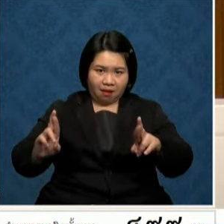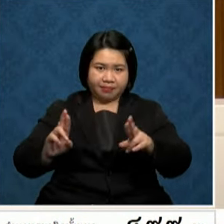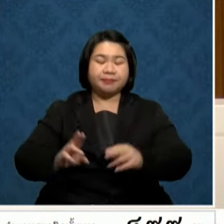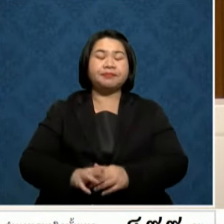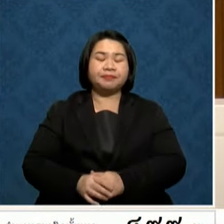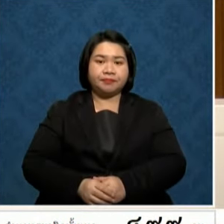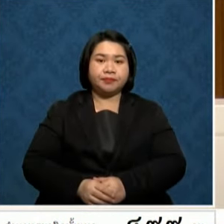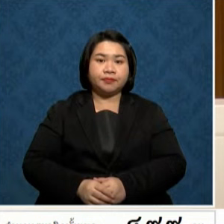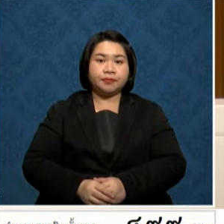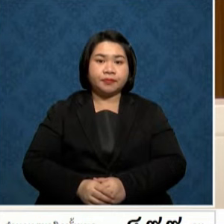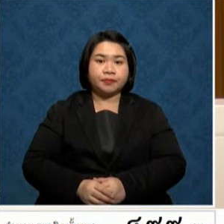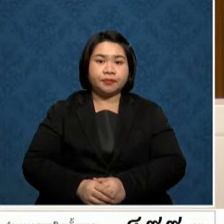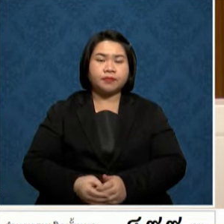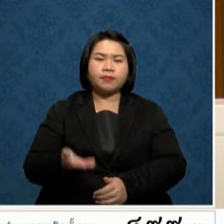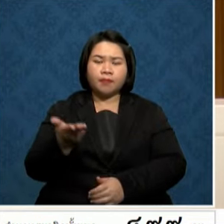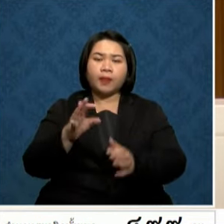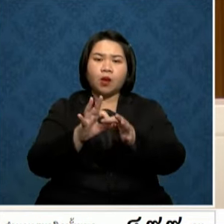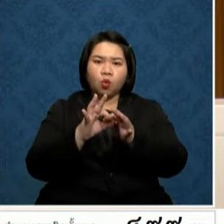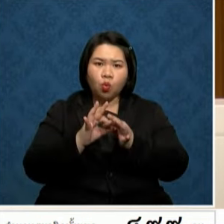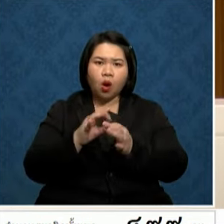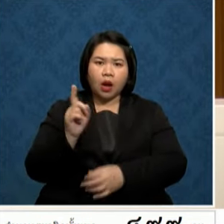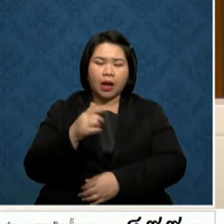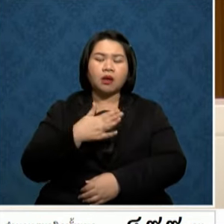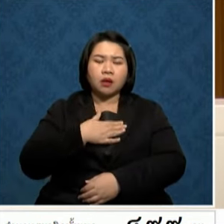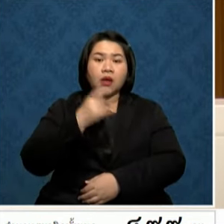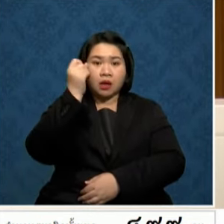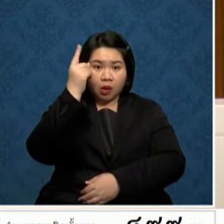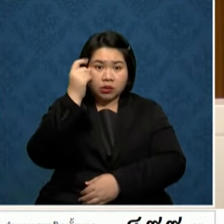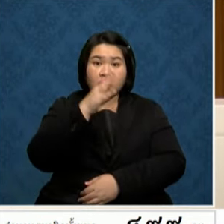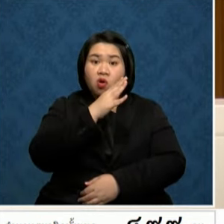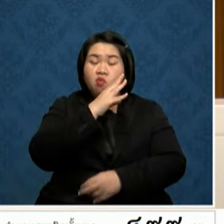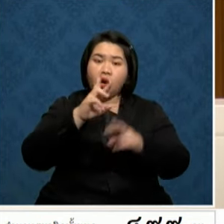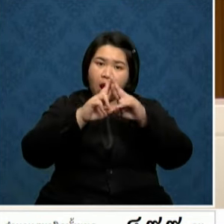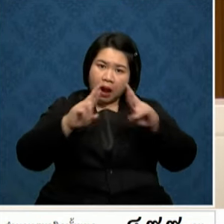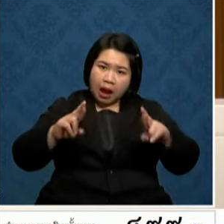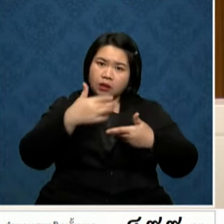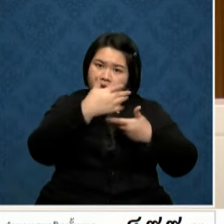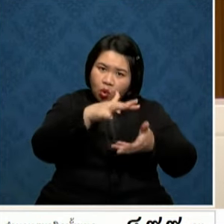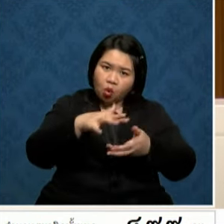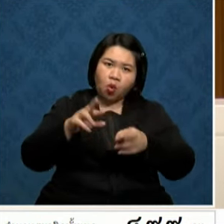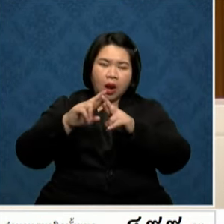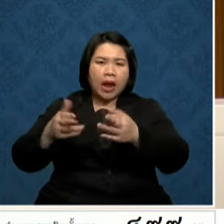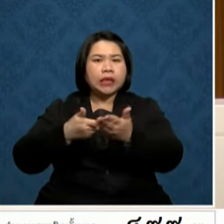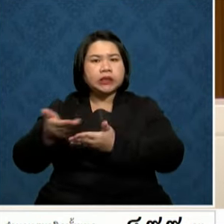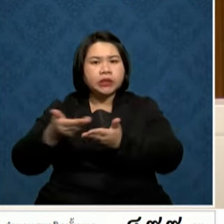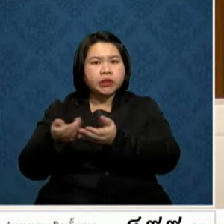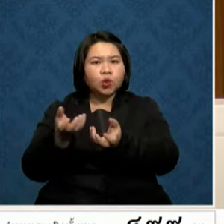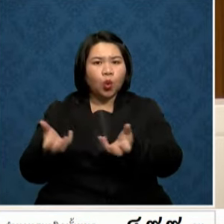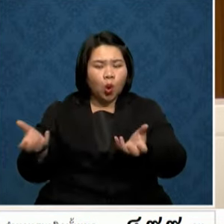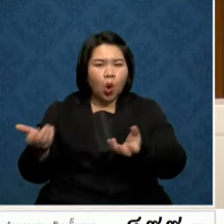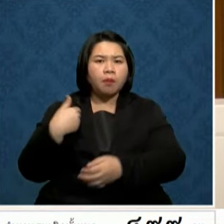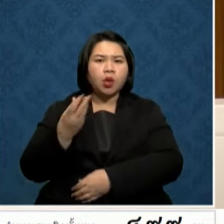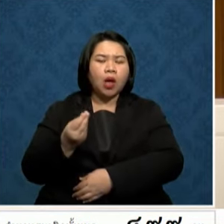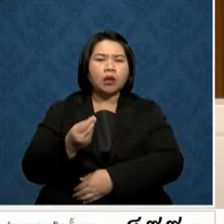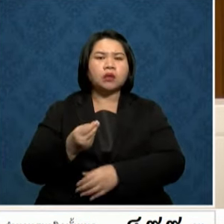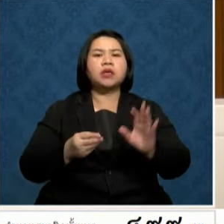และในส่วนที่ทานเป็ห่งเนี่ยผมกเข้าใจก็คอย่เช่ร้านค้าส่ง ร้านค้าปรีกร้านสะดวกซือเนี่ยมีเพีงแค่ 50,